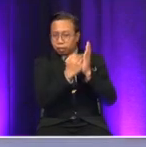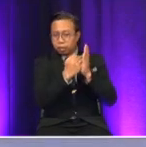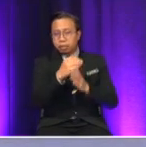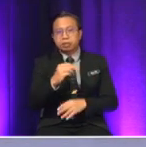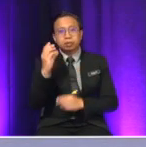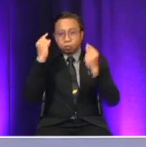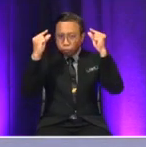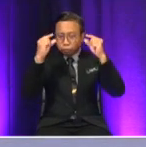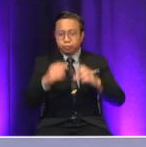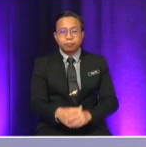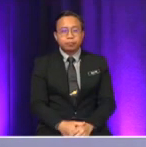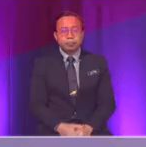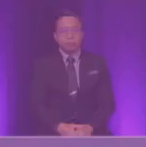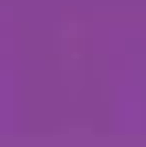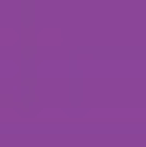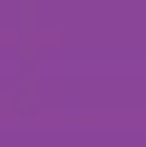ini.